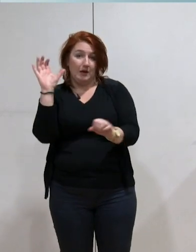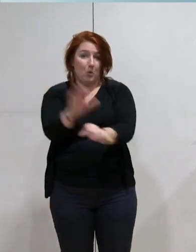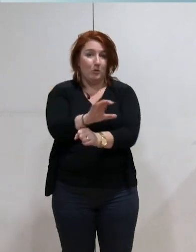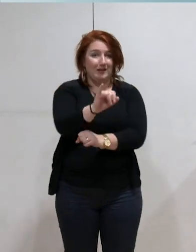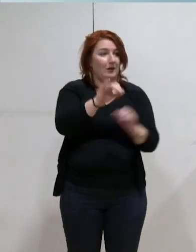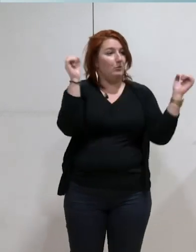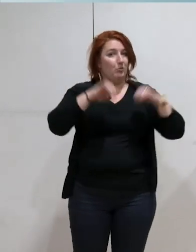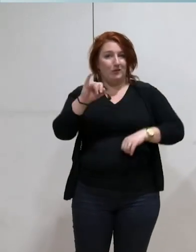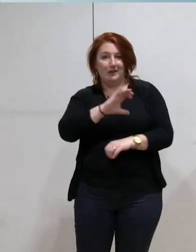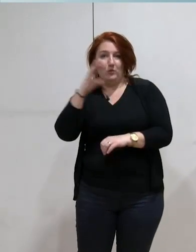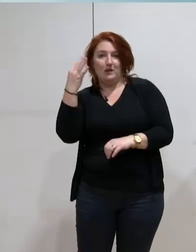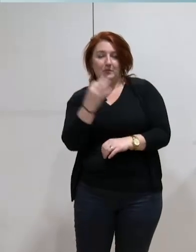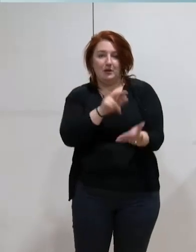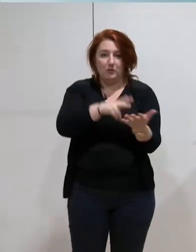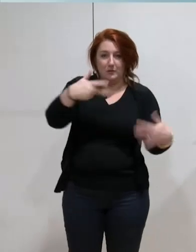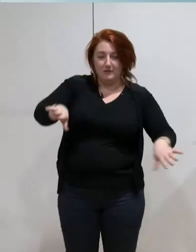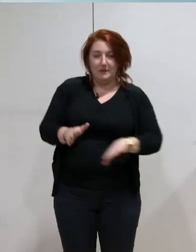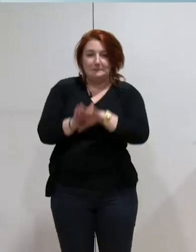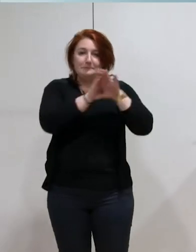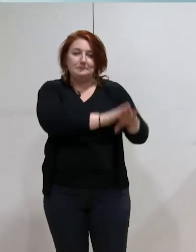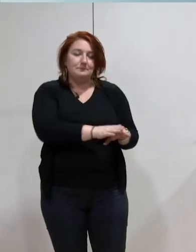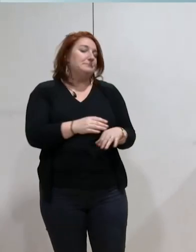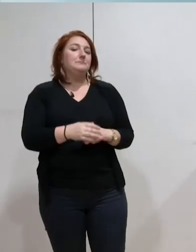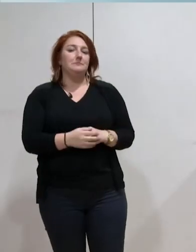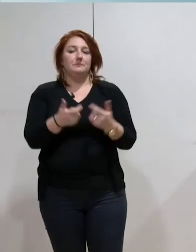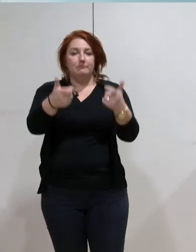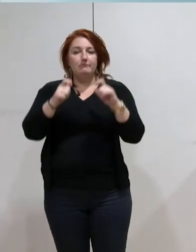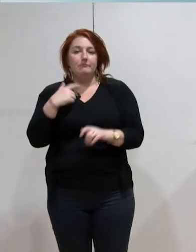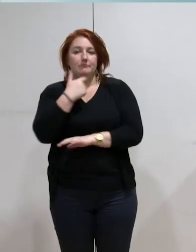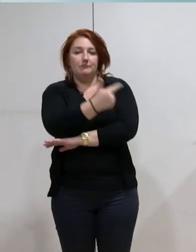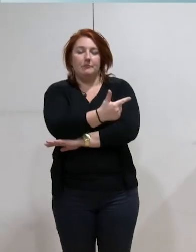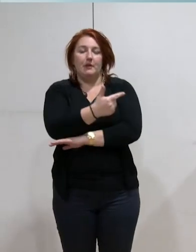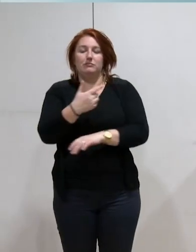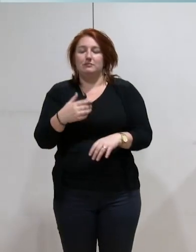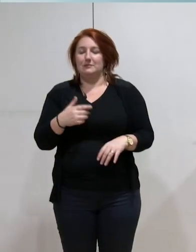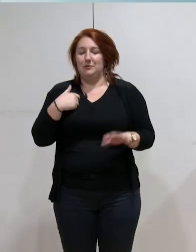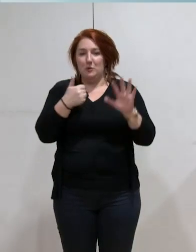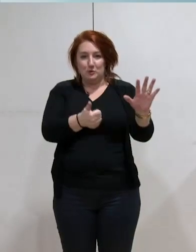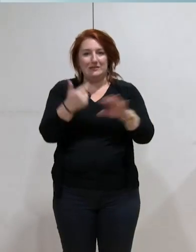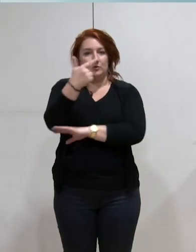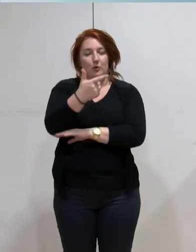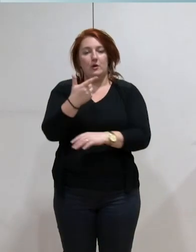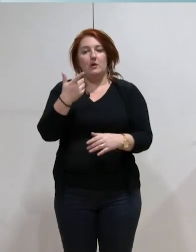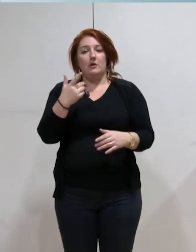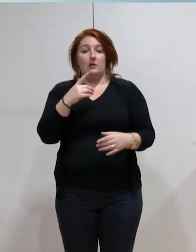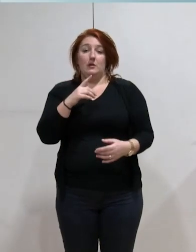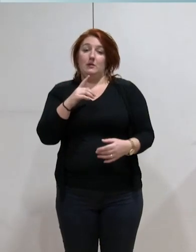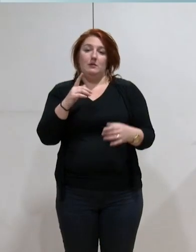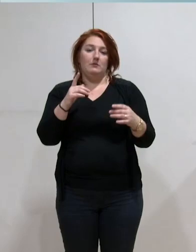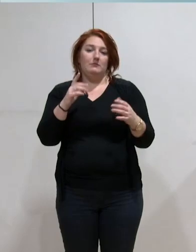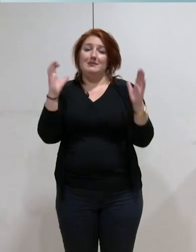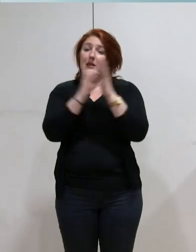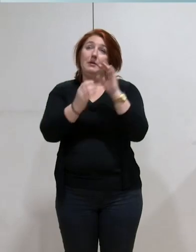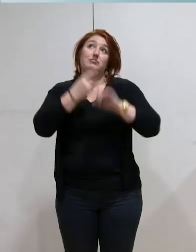pour unanimité délibération adoptée 62 délibération majeur sur les tarifs des fluides dans les logements de